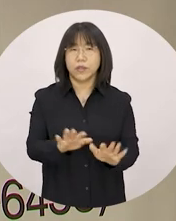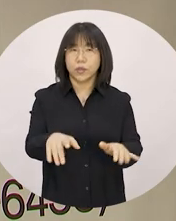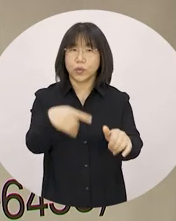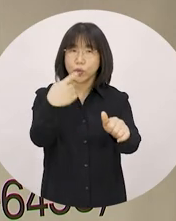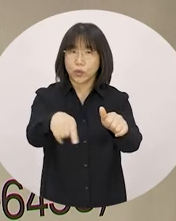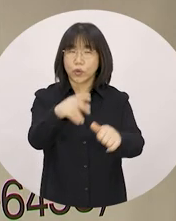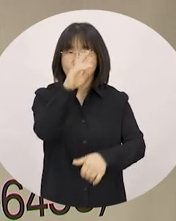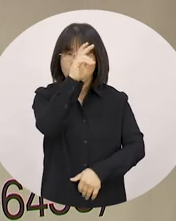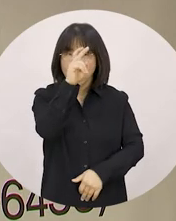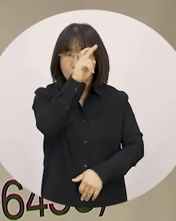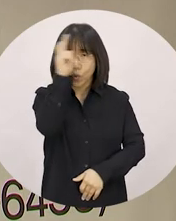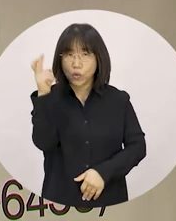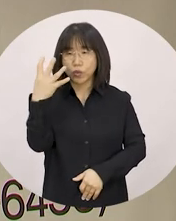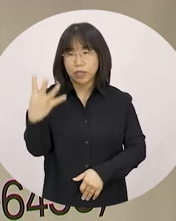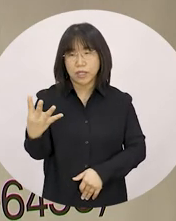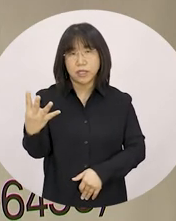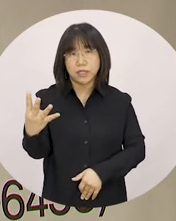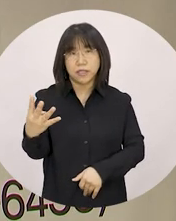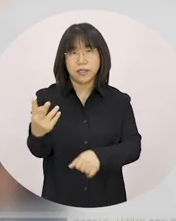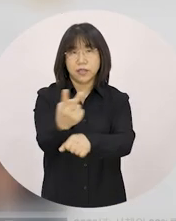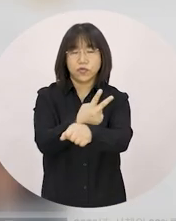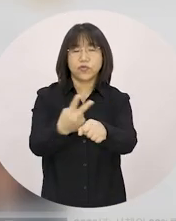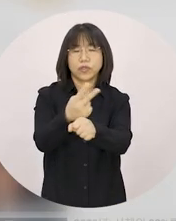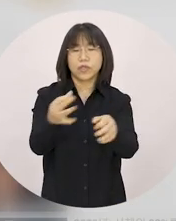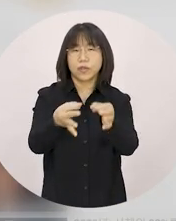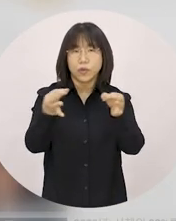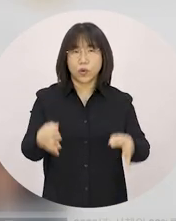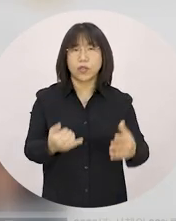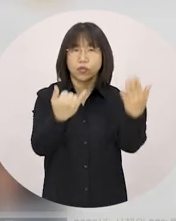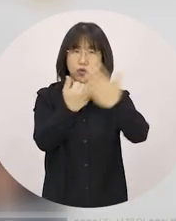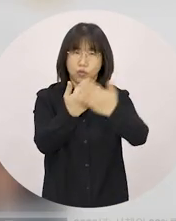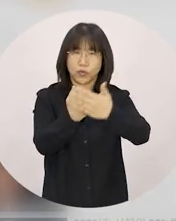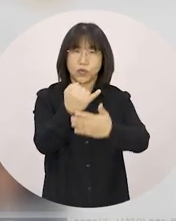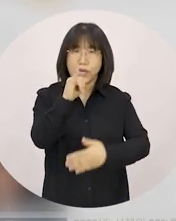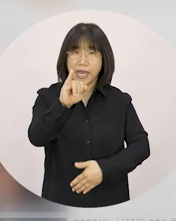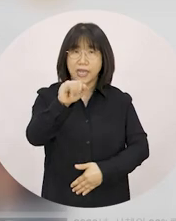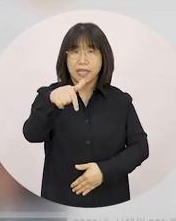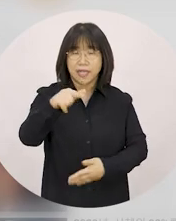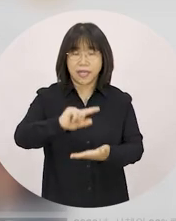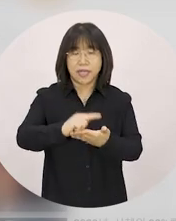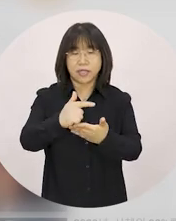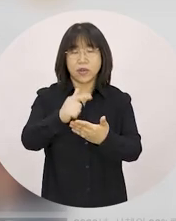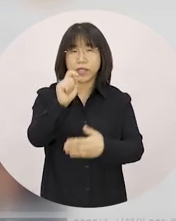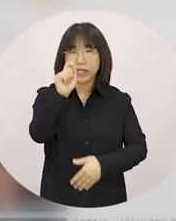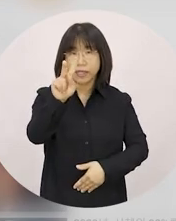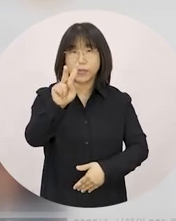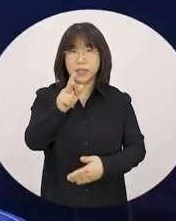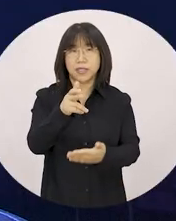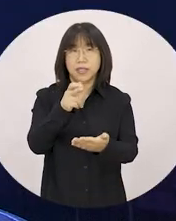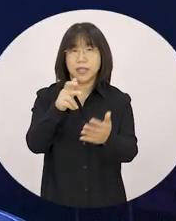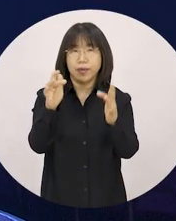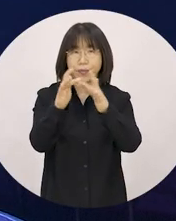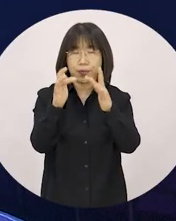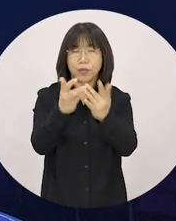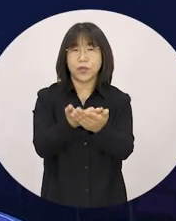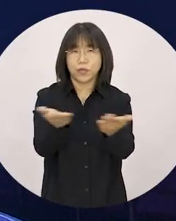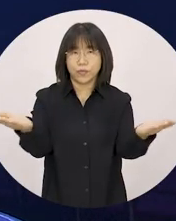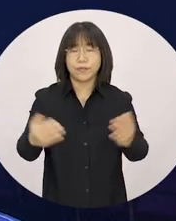이날 교육은 오후 4시부터 약 2시간 동안 강서구청 유튜브 채널 아이강서TV를 통해